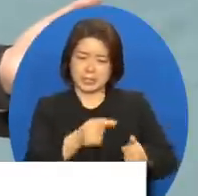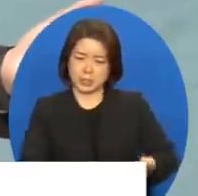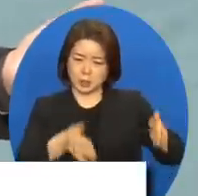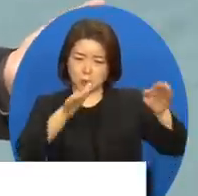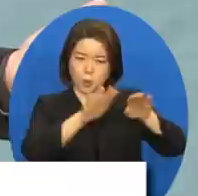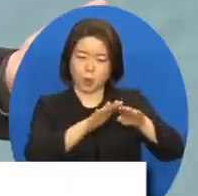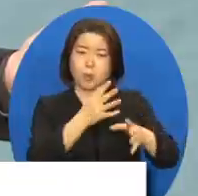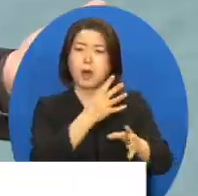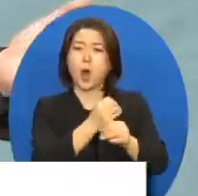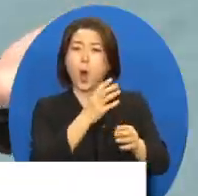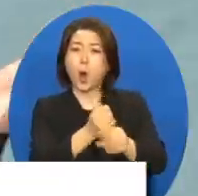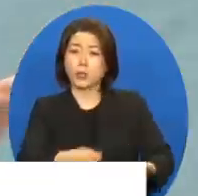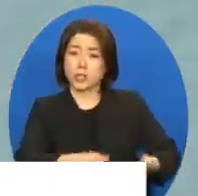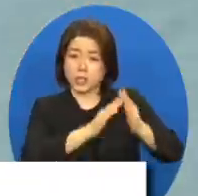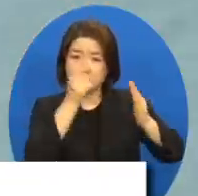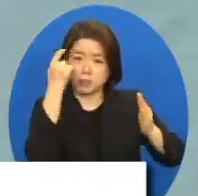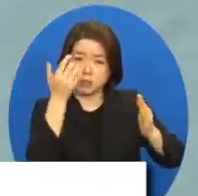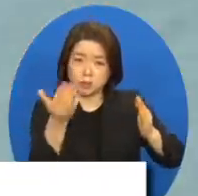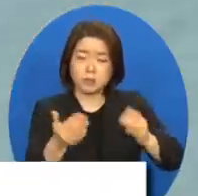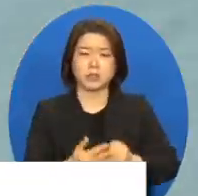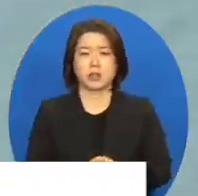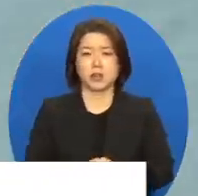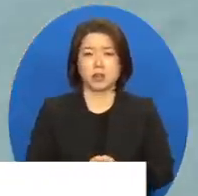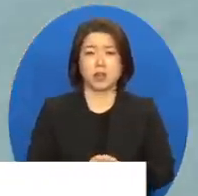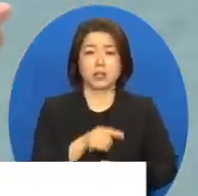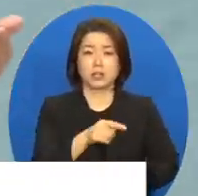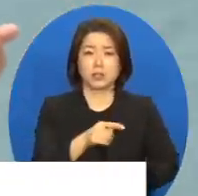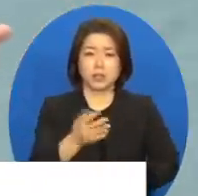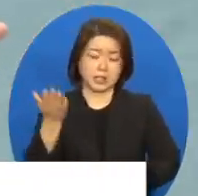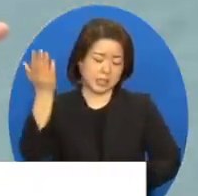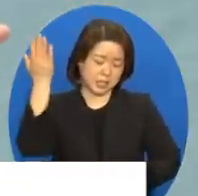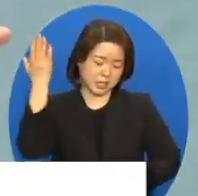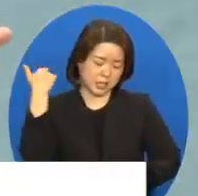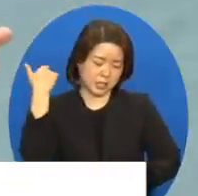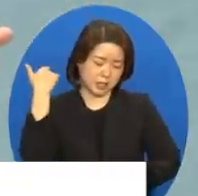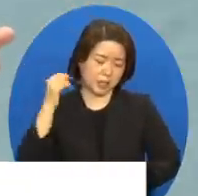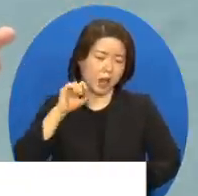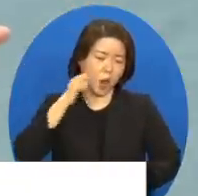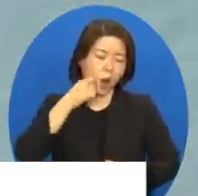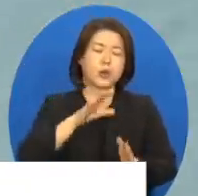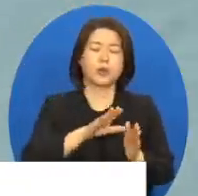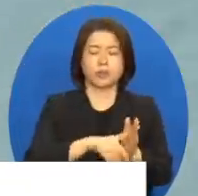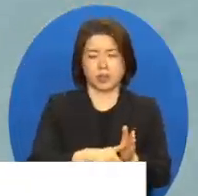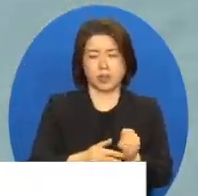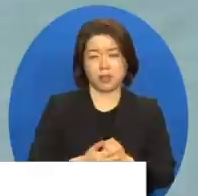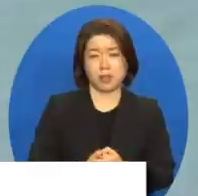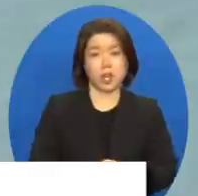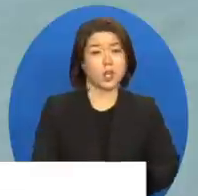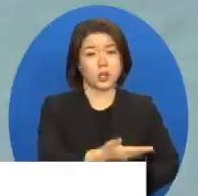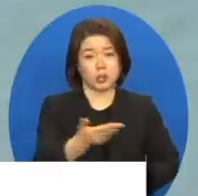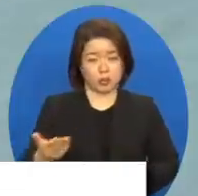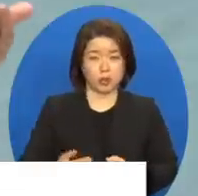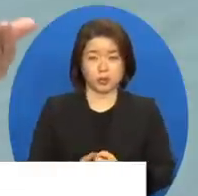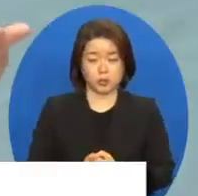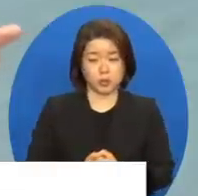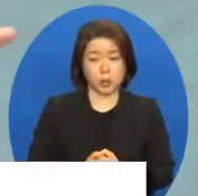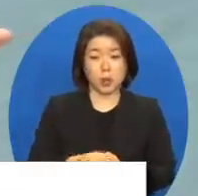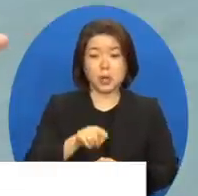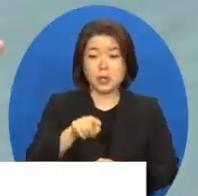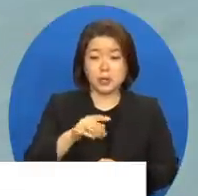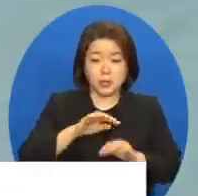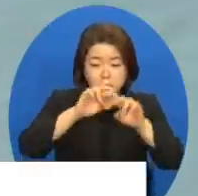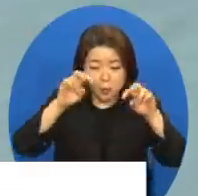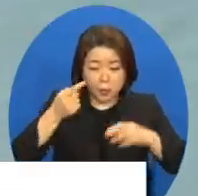지어진 거예요? 그거 그때 참 어려웠던 때였어. 너희들도 아마 조금만 살펴보면 알